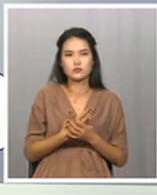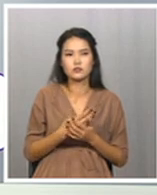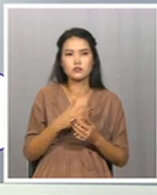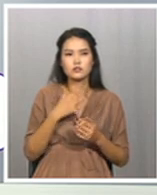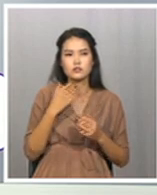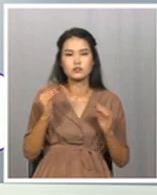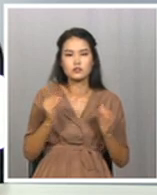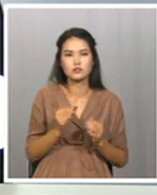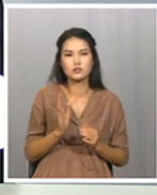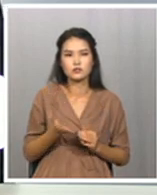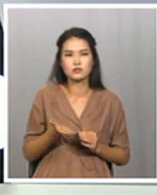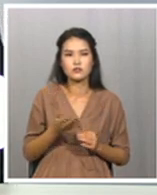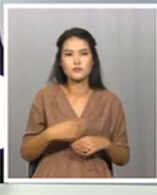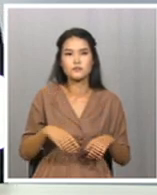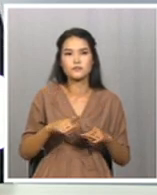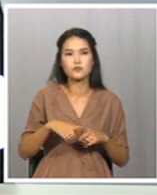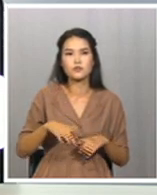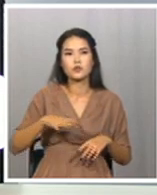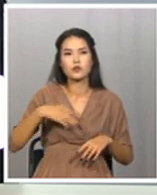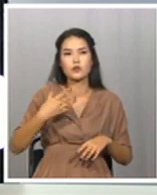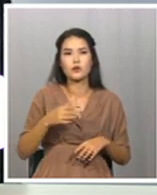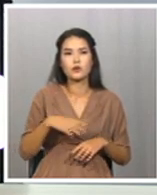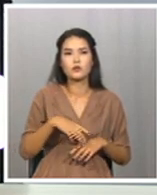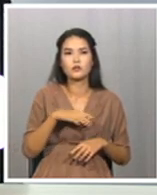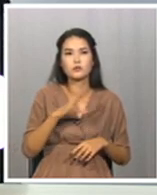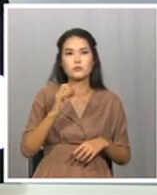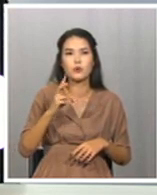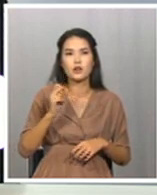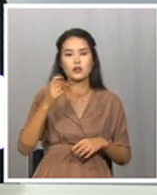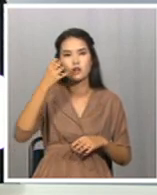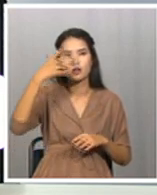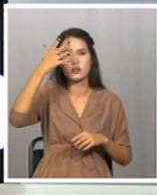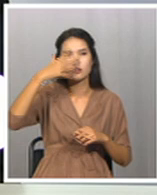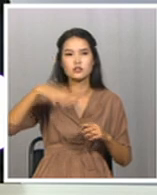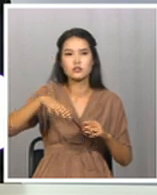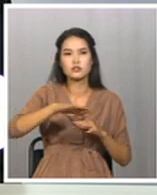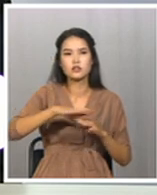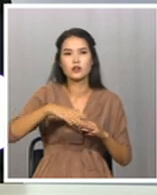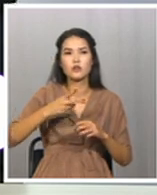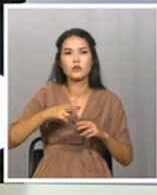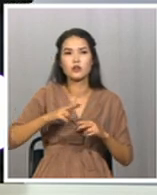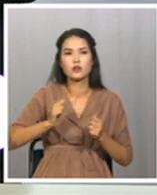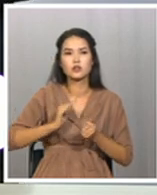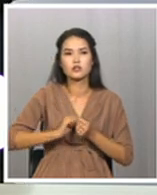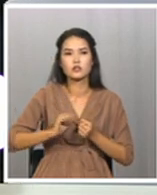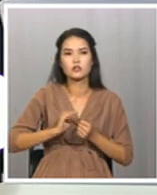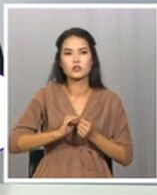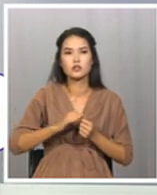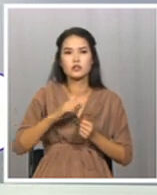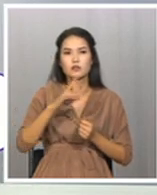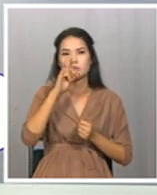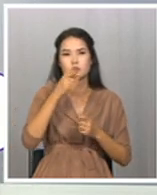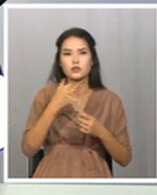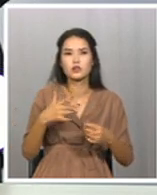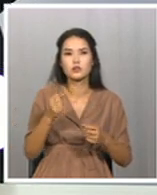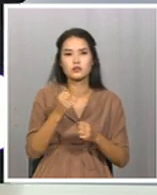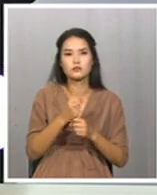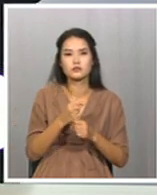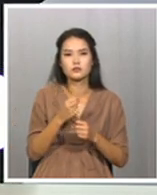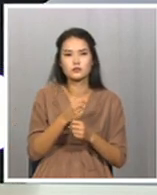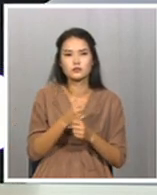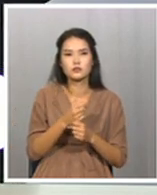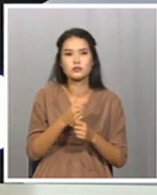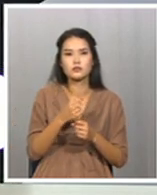кетеді. Ал оңтүстік батыс Азия елдерін салыстыратын болсақ, ол аумақтарда мұнай өндіру көлемі артты, яғни мұнай